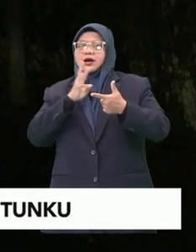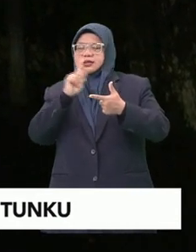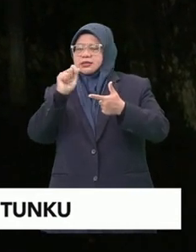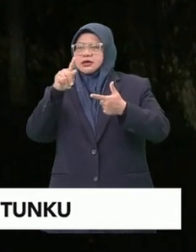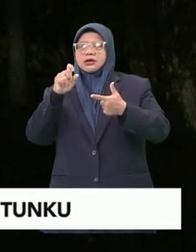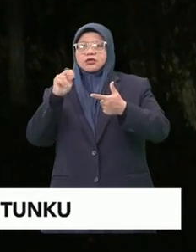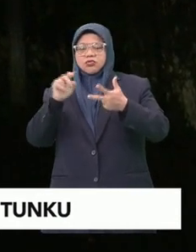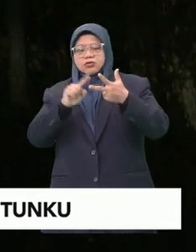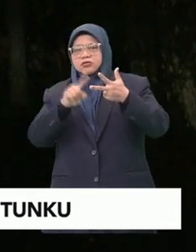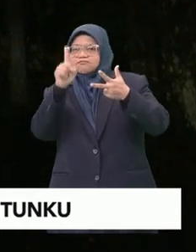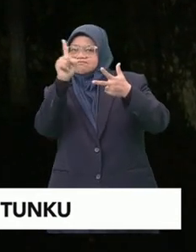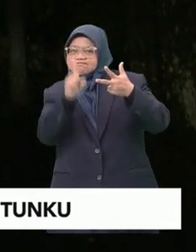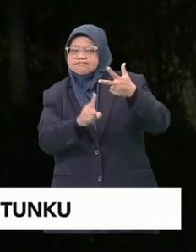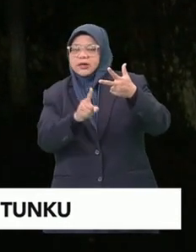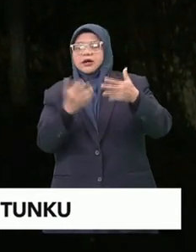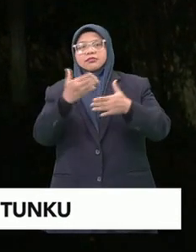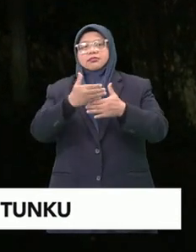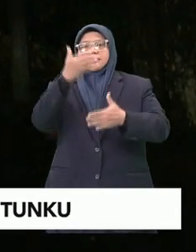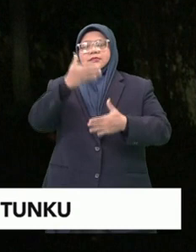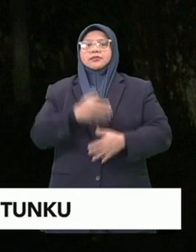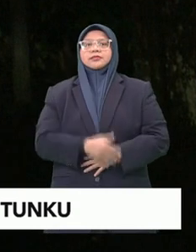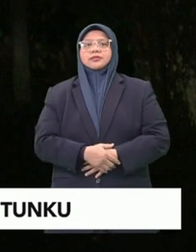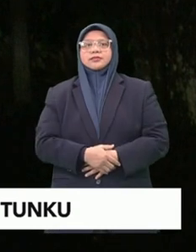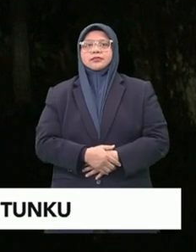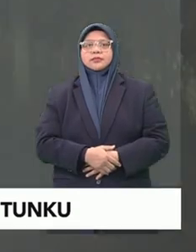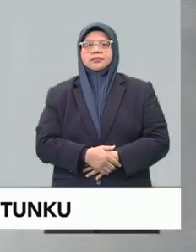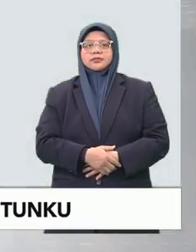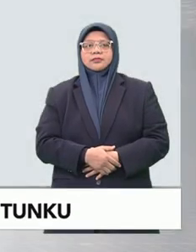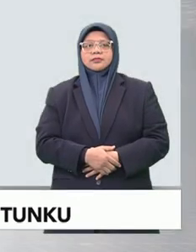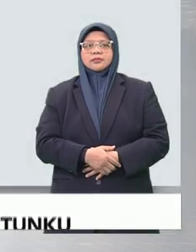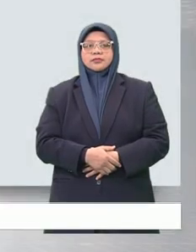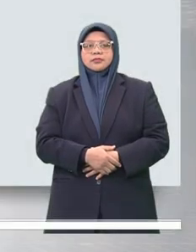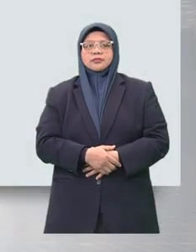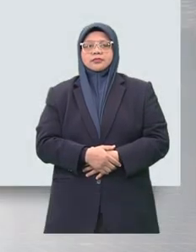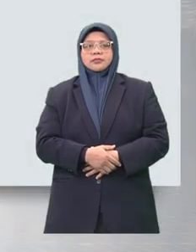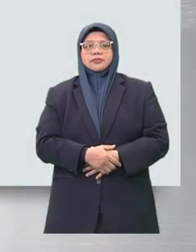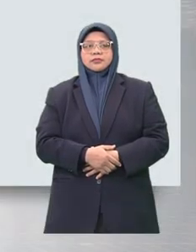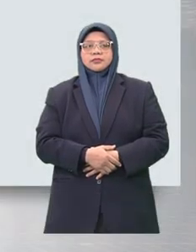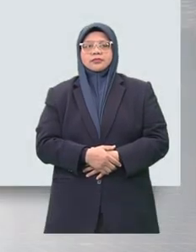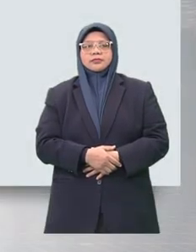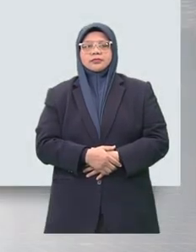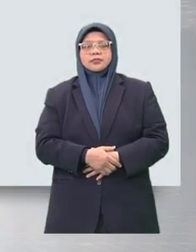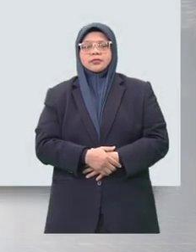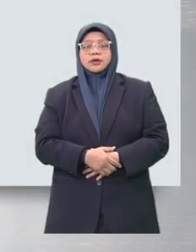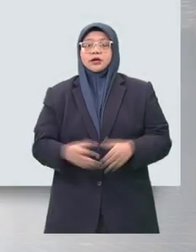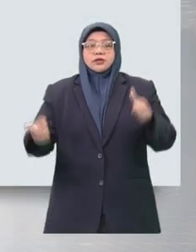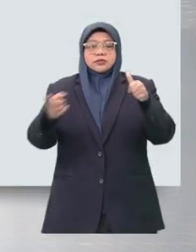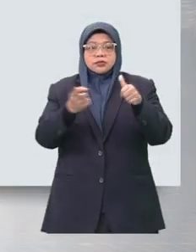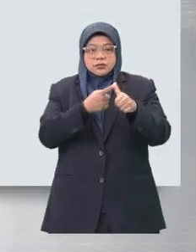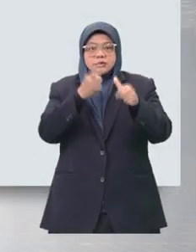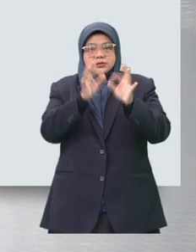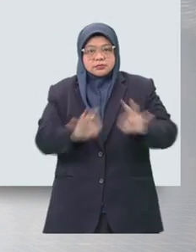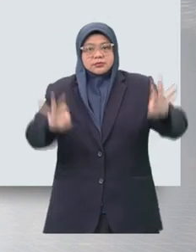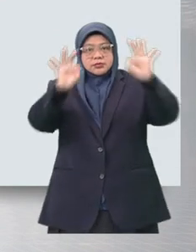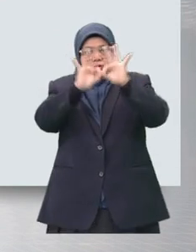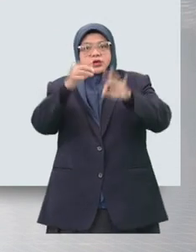terdapat rekahan pada bangunan yang berdekatan. Okay. Now, one of the things that is very useful for